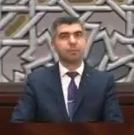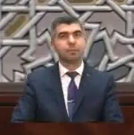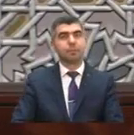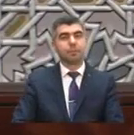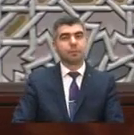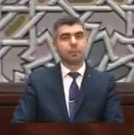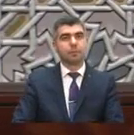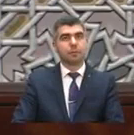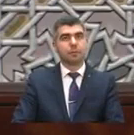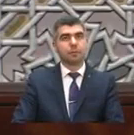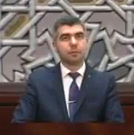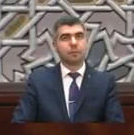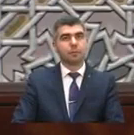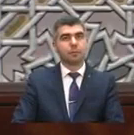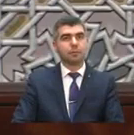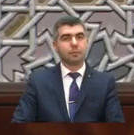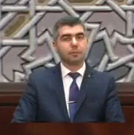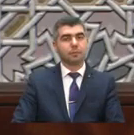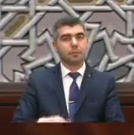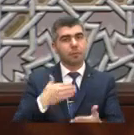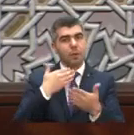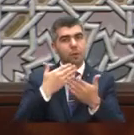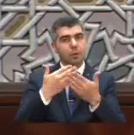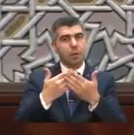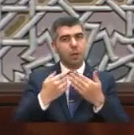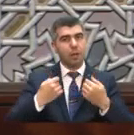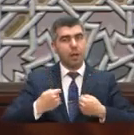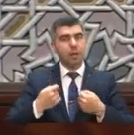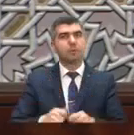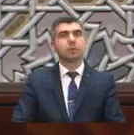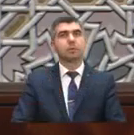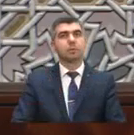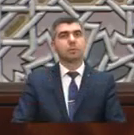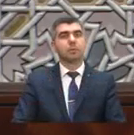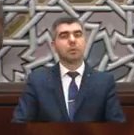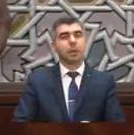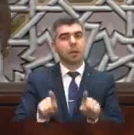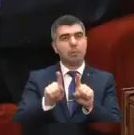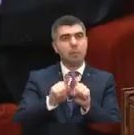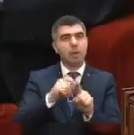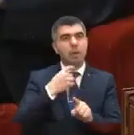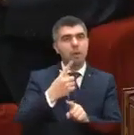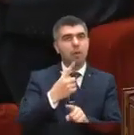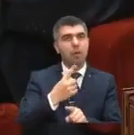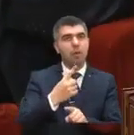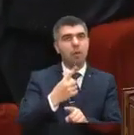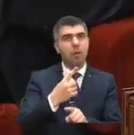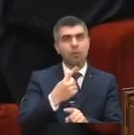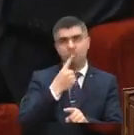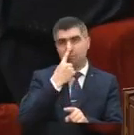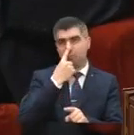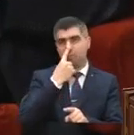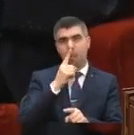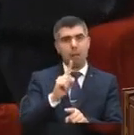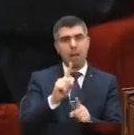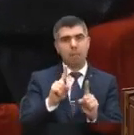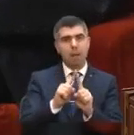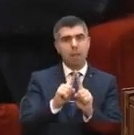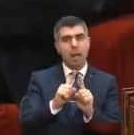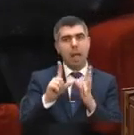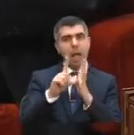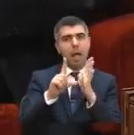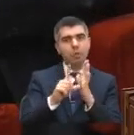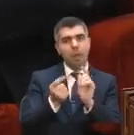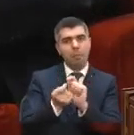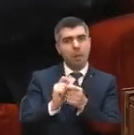التعقيبات. شكرا السيد الرئيس. لا، انا ماشي ضد دفتر التحملات، ماشي قران منزل،